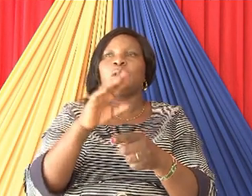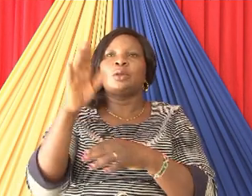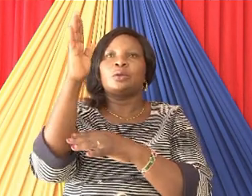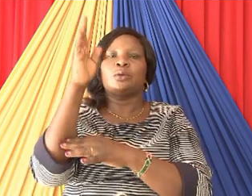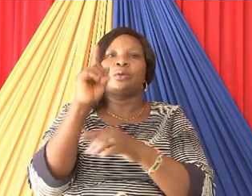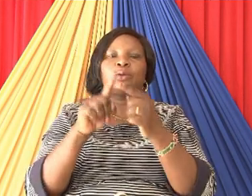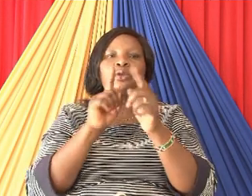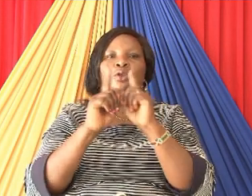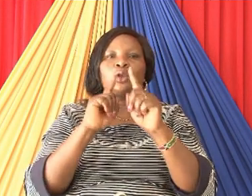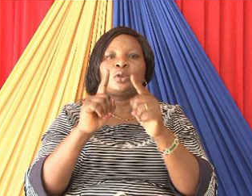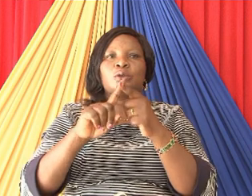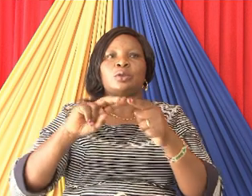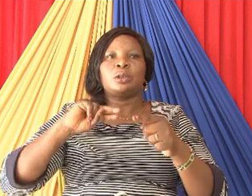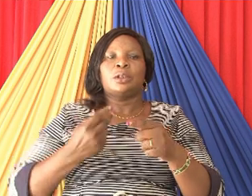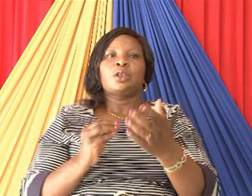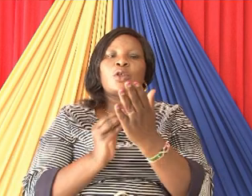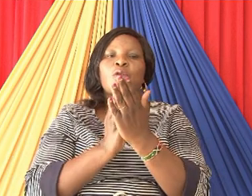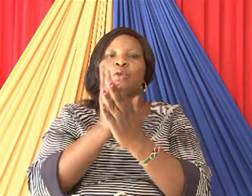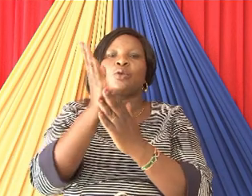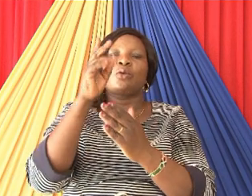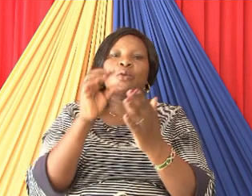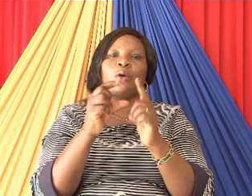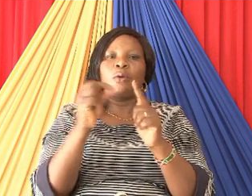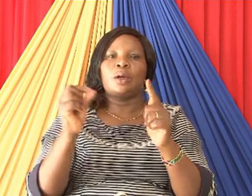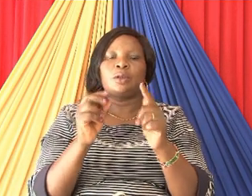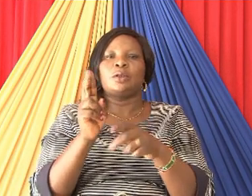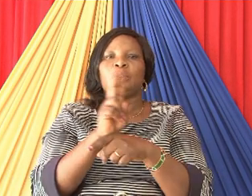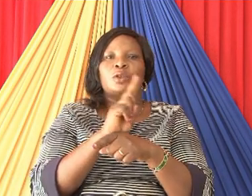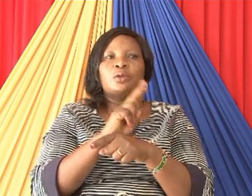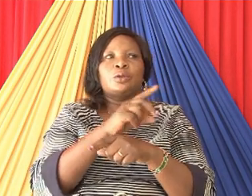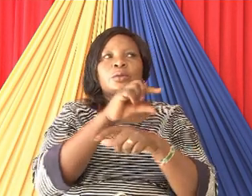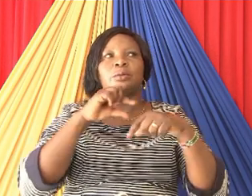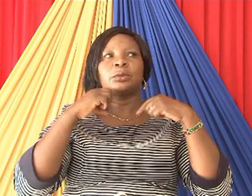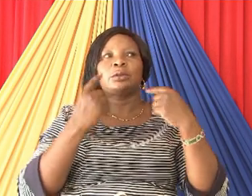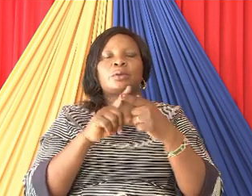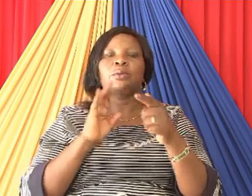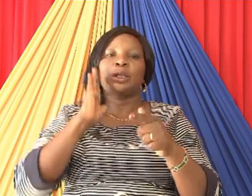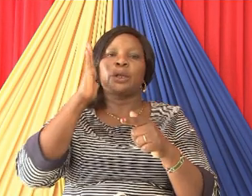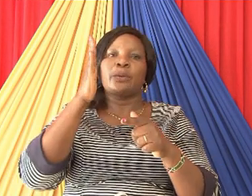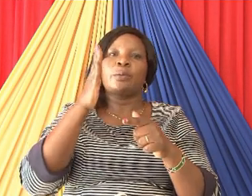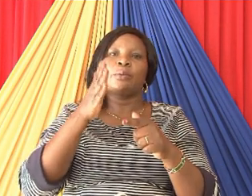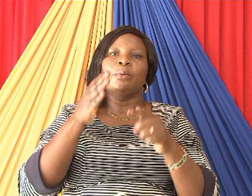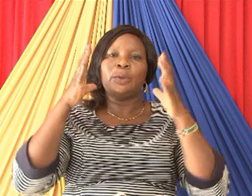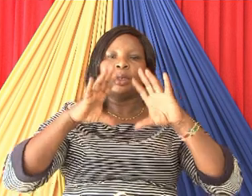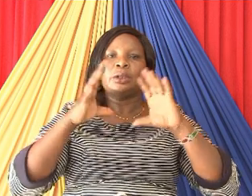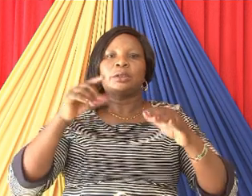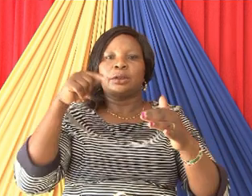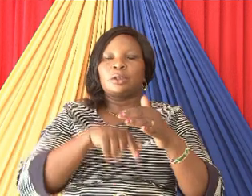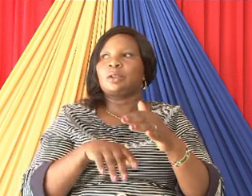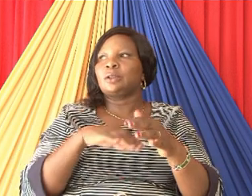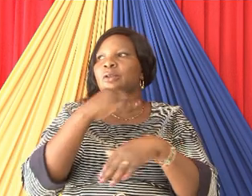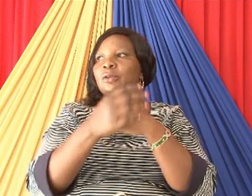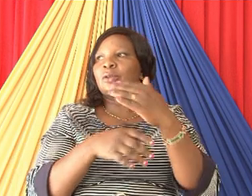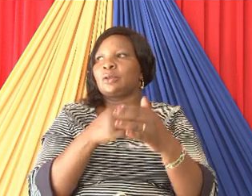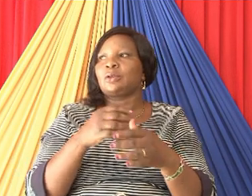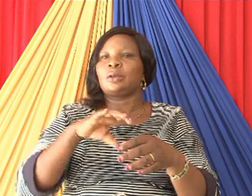yetu kupitia kwa neno lako. Ulitumie nami upendavyo ili niwe baraka kwetu wote. Katika jina la Yesu Bwana